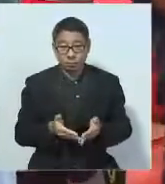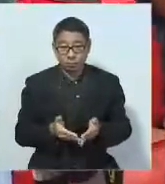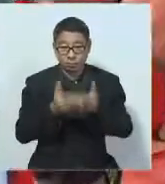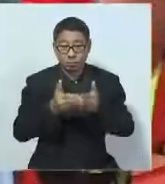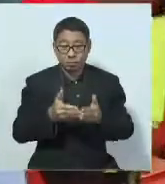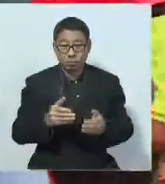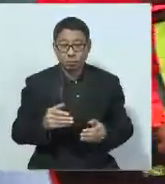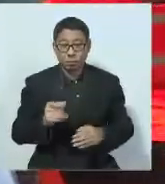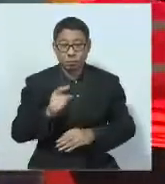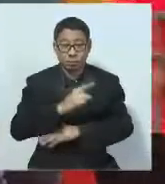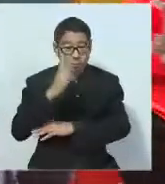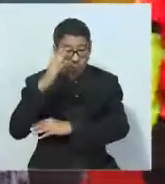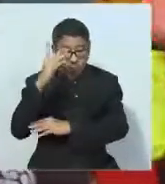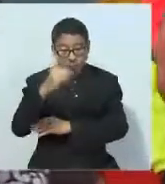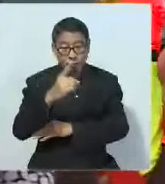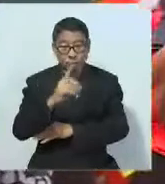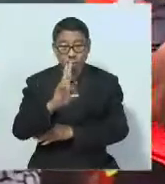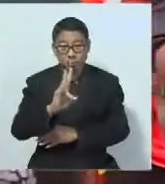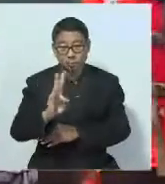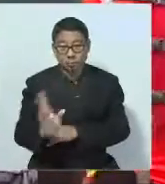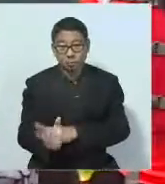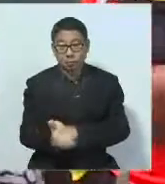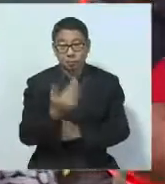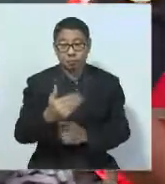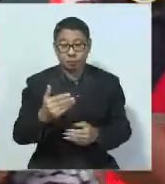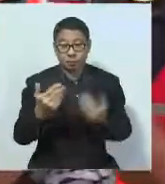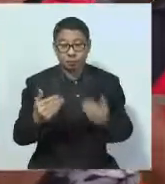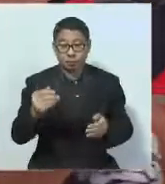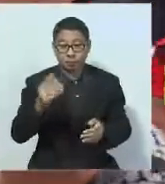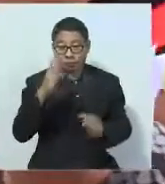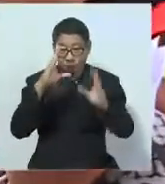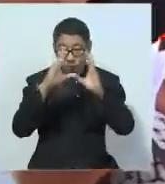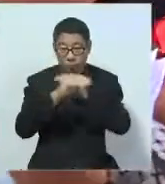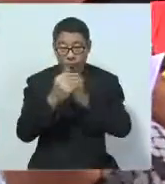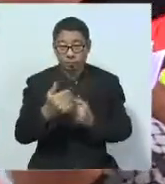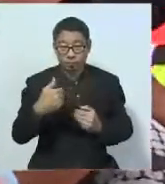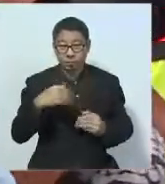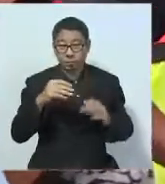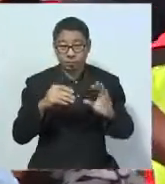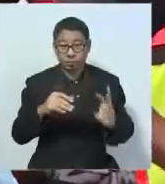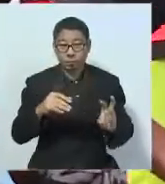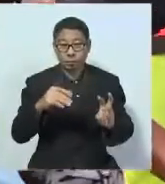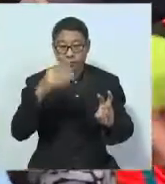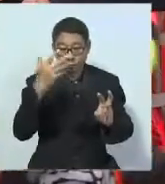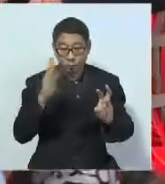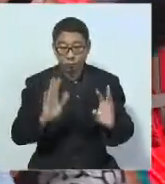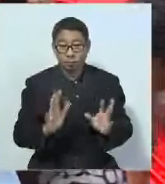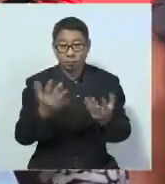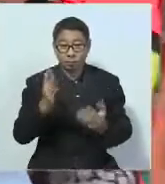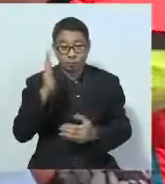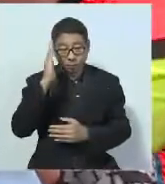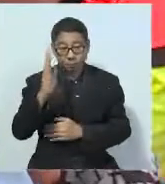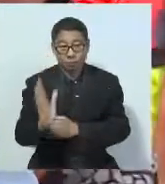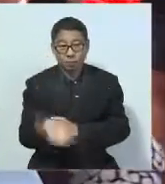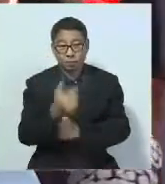ร่คะ ก็คาดว่าพรุ่งนี้เช้าครับ7โมงเช้านะแต่ว่าถ้าเราทิ้งสมอได้คืนนี้6โมงเย็นจบขั้นตอนนี้แล้วเนี่ยพรุ่งนี้เช้า7โมงเช้าเราเริ่